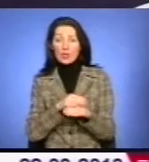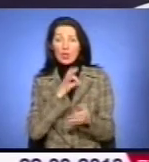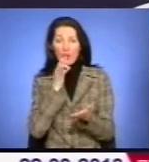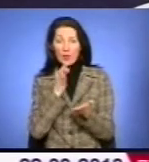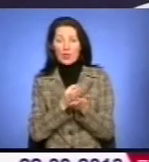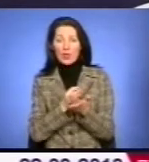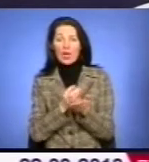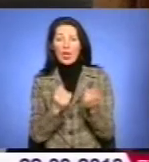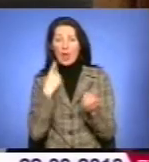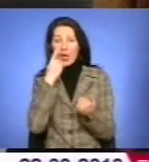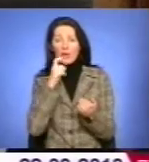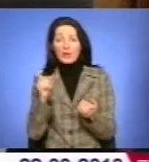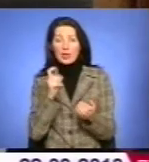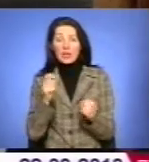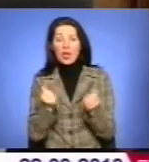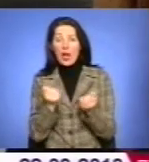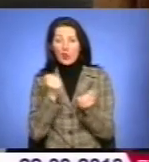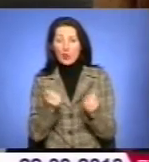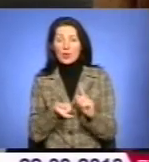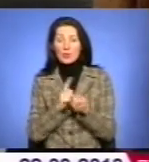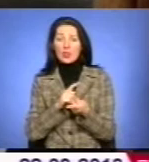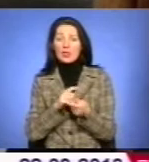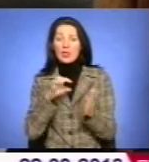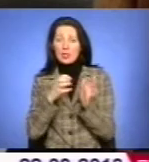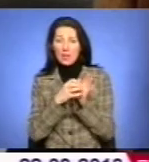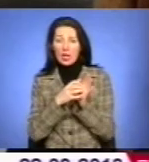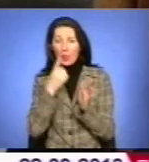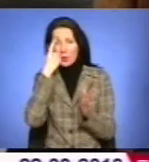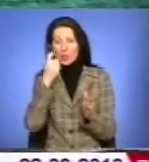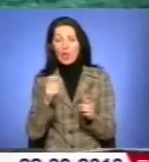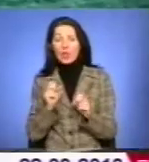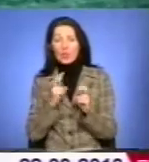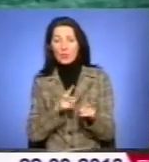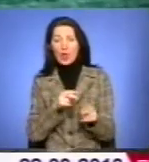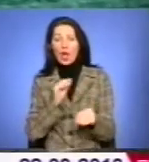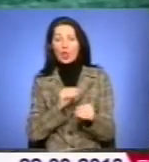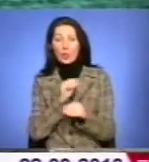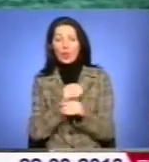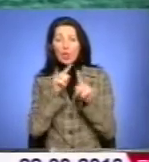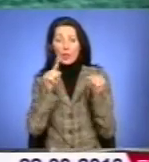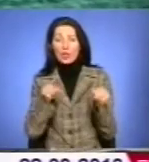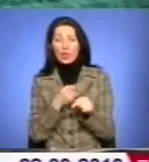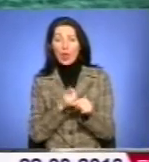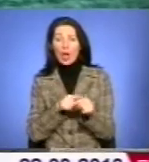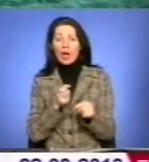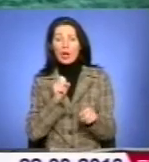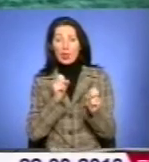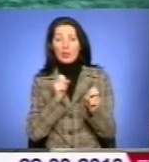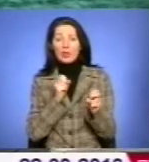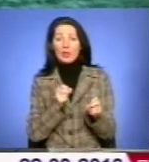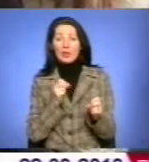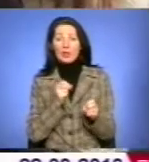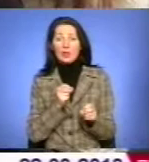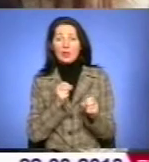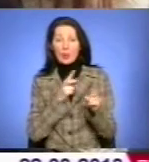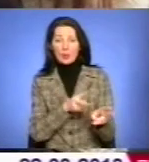Зміниться знак, який попереджує про небезпеку. До нього додадуть табличку, що вказуватиме, яка саме небезпека загрожує водієві. Там, де схему